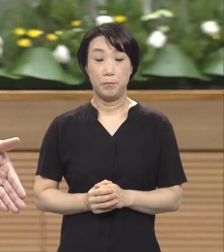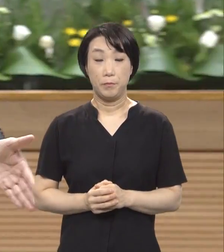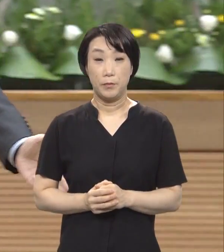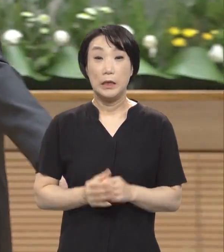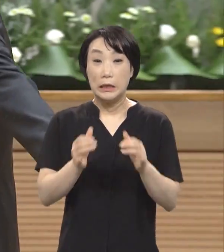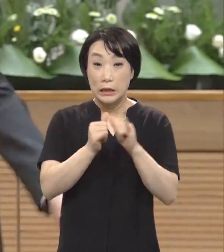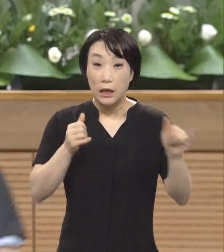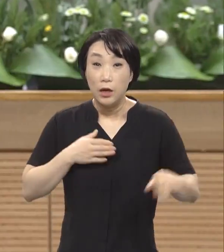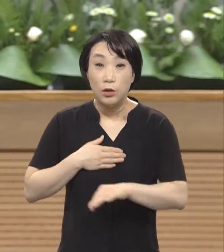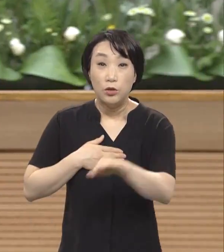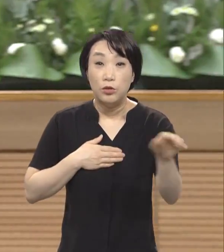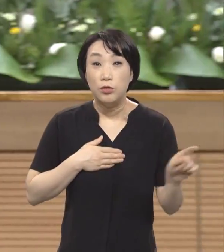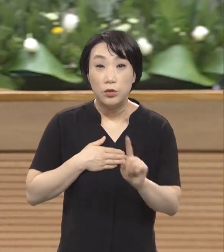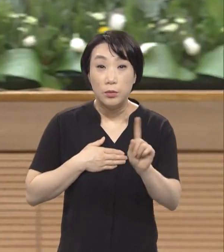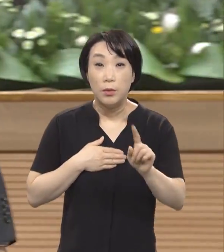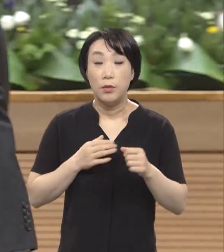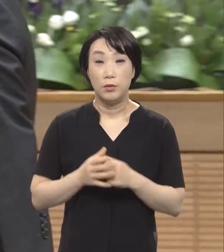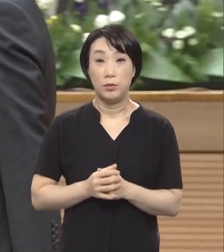우리 인간은